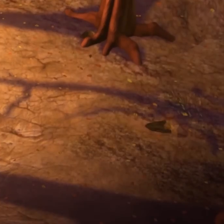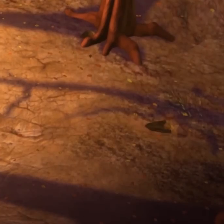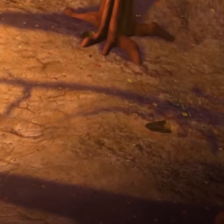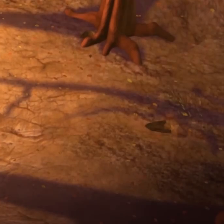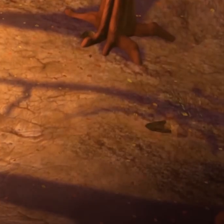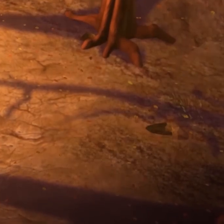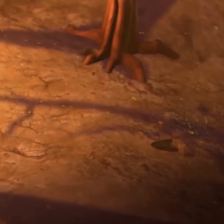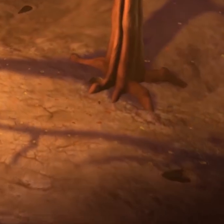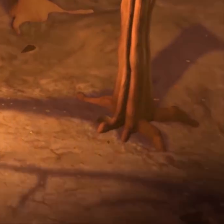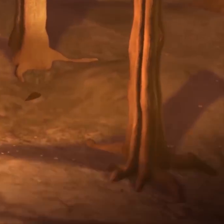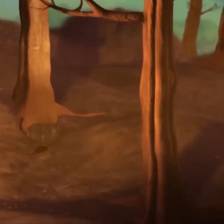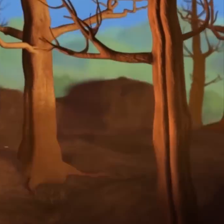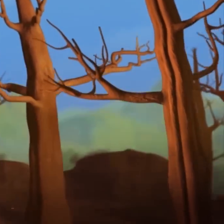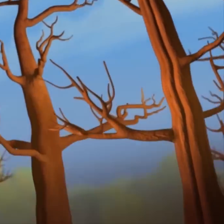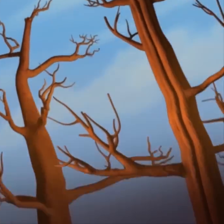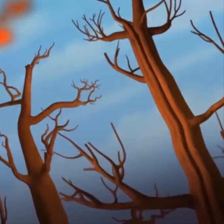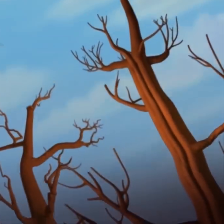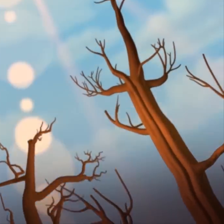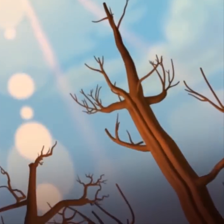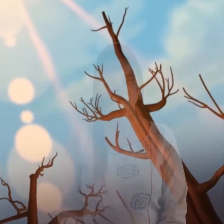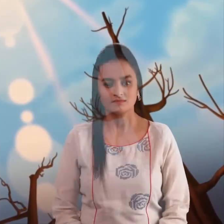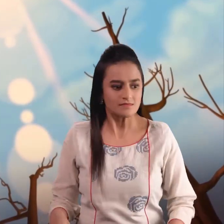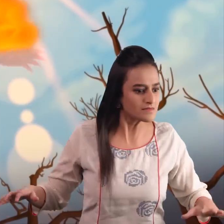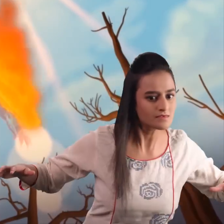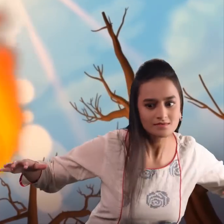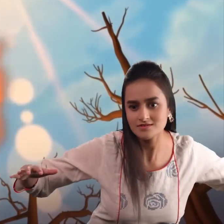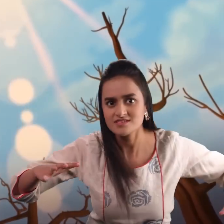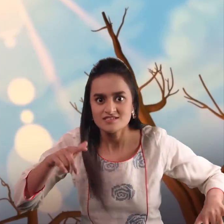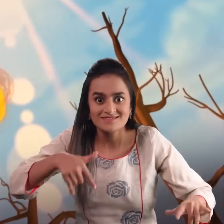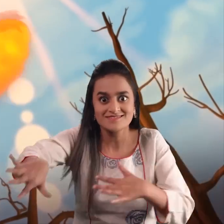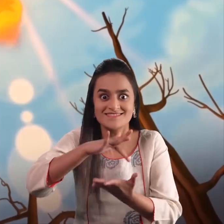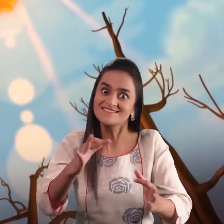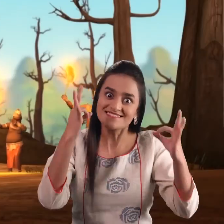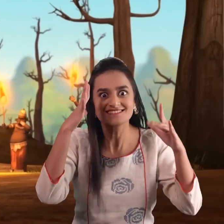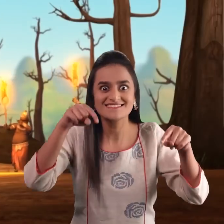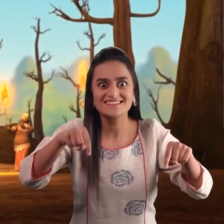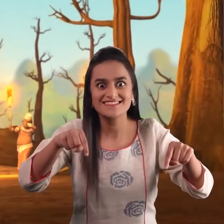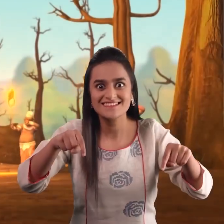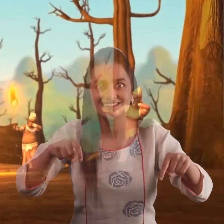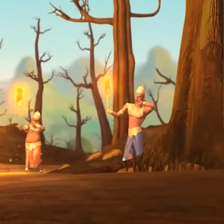ये जगह बड़ी